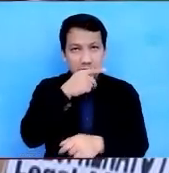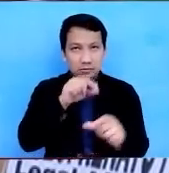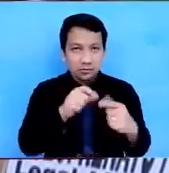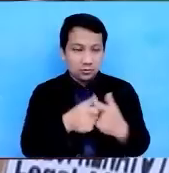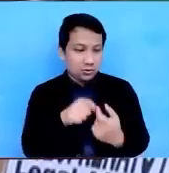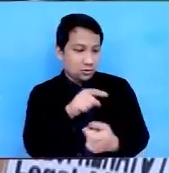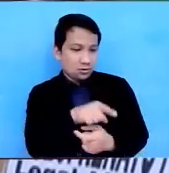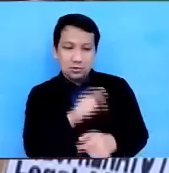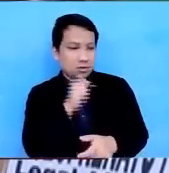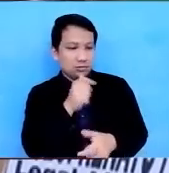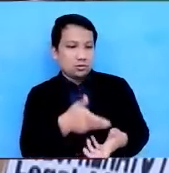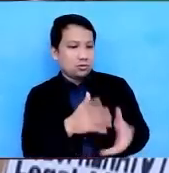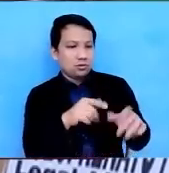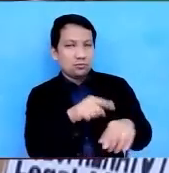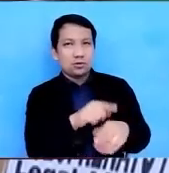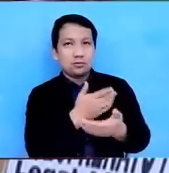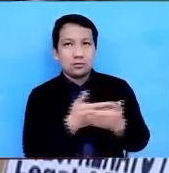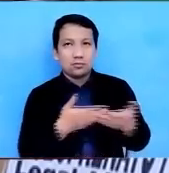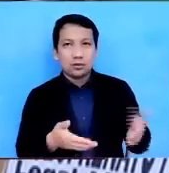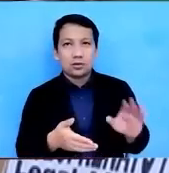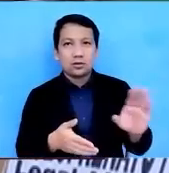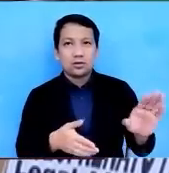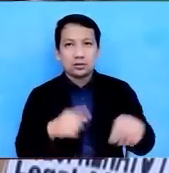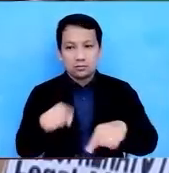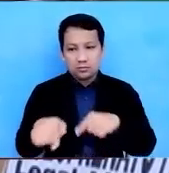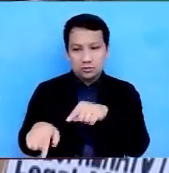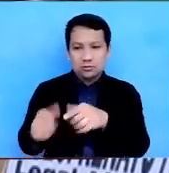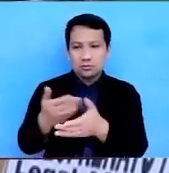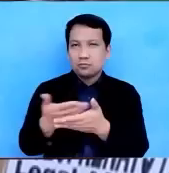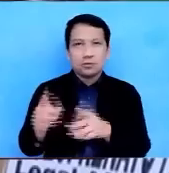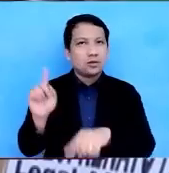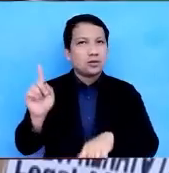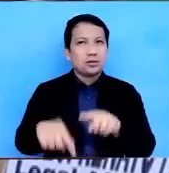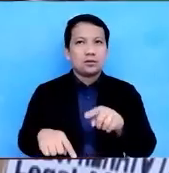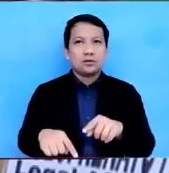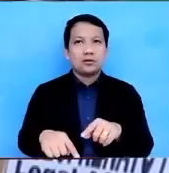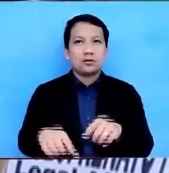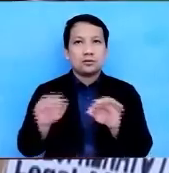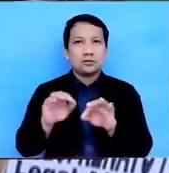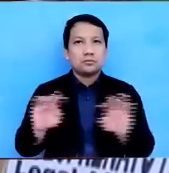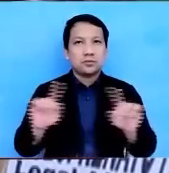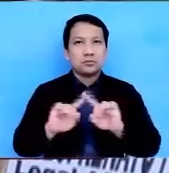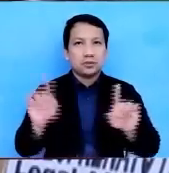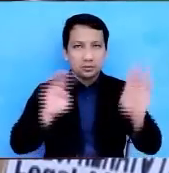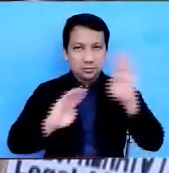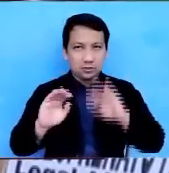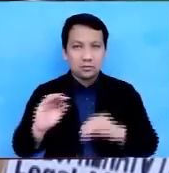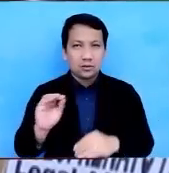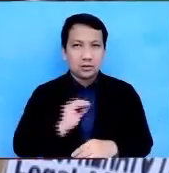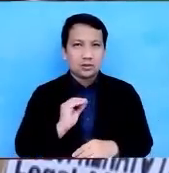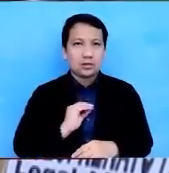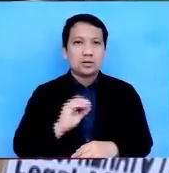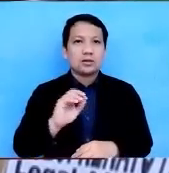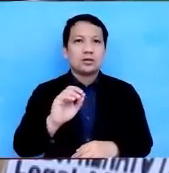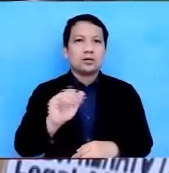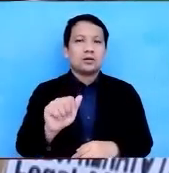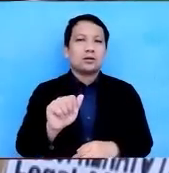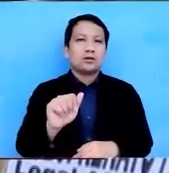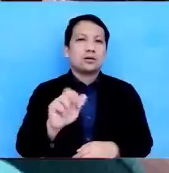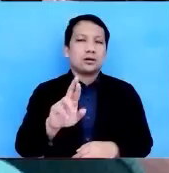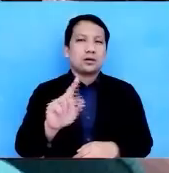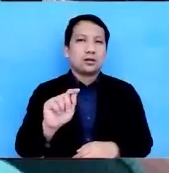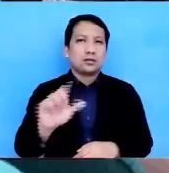hindi pwede yung equipment mo, hindi pwede yung relay mo. Doon ho yung problema. Now, kami po sa ARTA, nung pinag-aaralan na namin